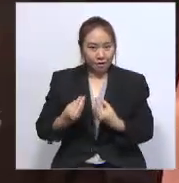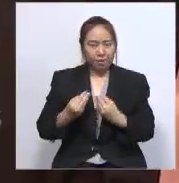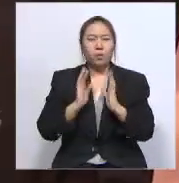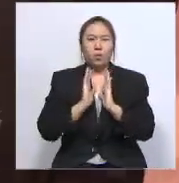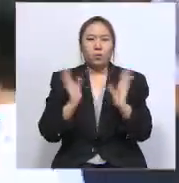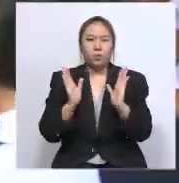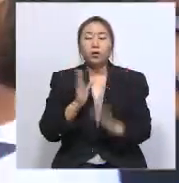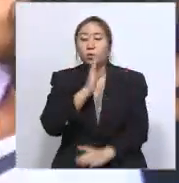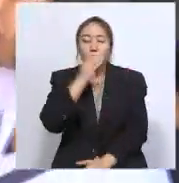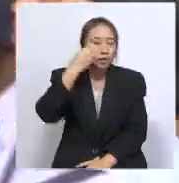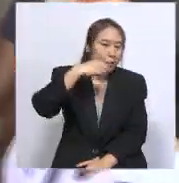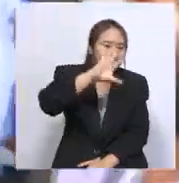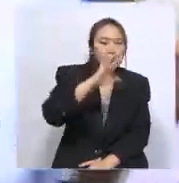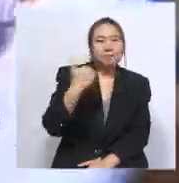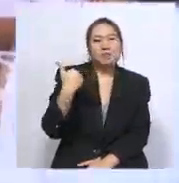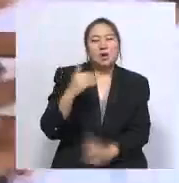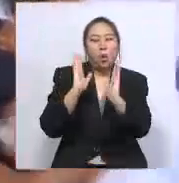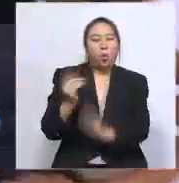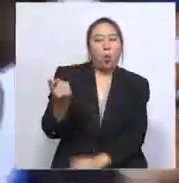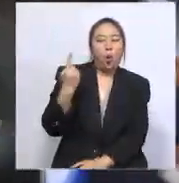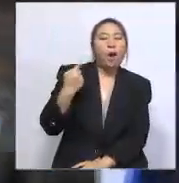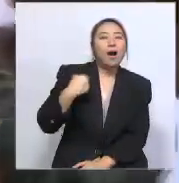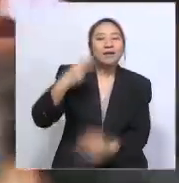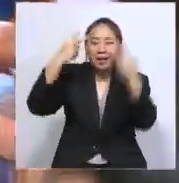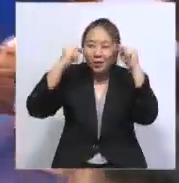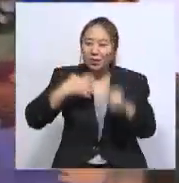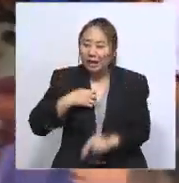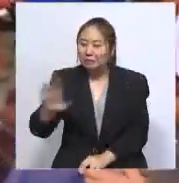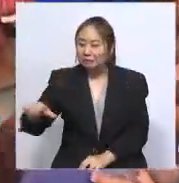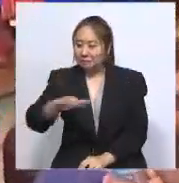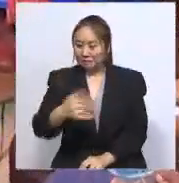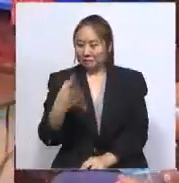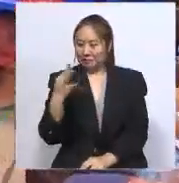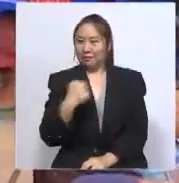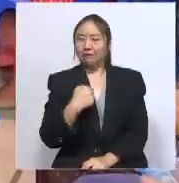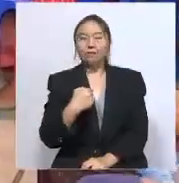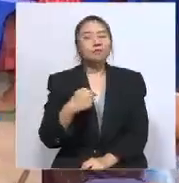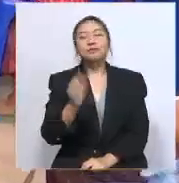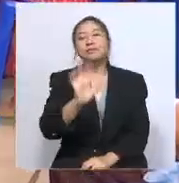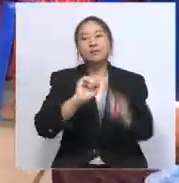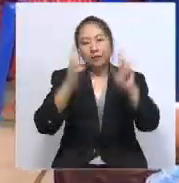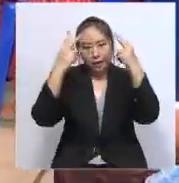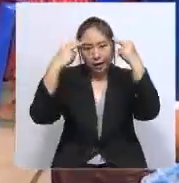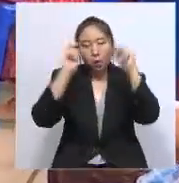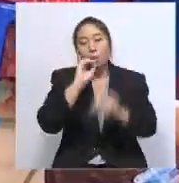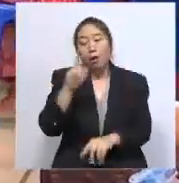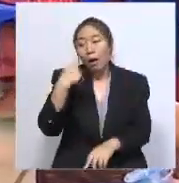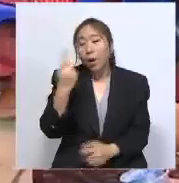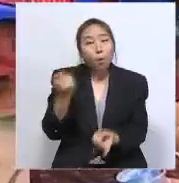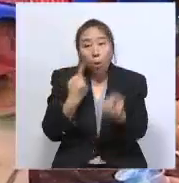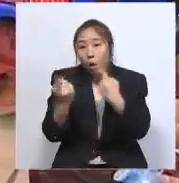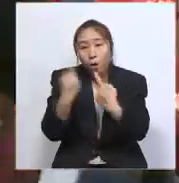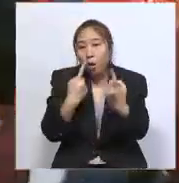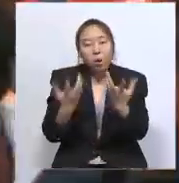ชื่อว่าถ้าเกิดกลับไปเนี่ยอาจจะมีคนหาว่านายกรัฐมนตรีมาหาเสียงแต่ท่านก็ยังยืนยันนะคะว่าถึงแม้ว่าจะมีคำต่อว่าใดๆแ